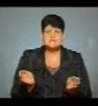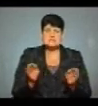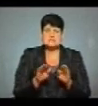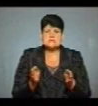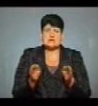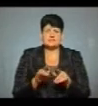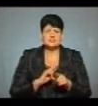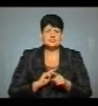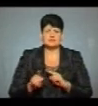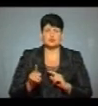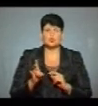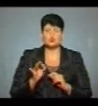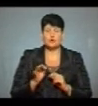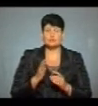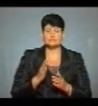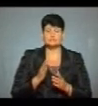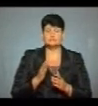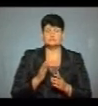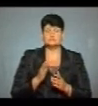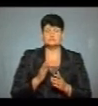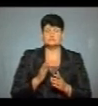досить швидко, але ми стикнулися з тим, що,